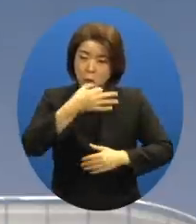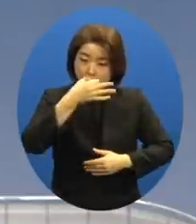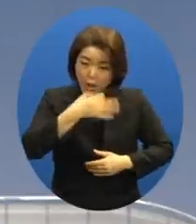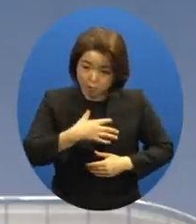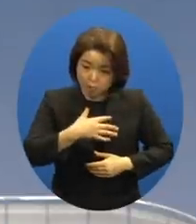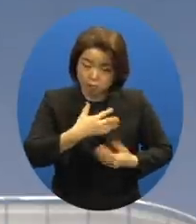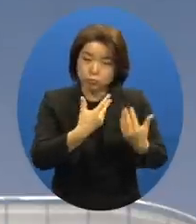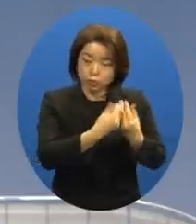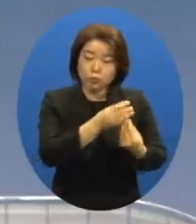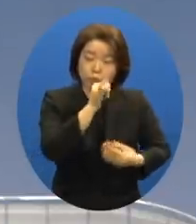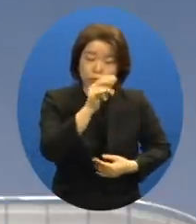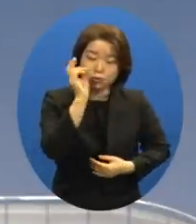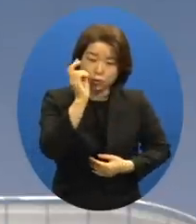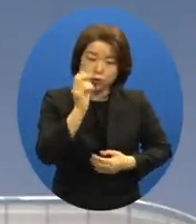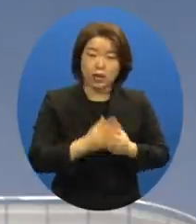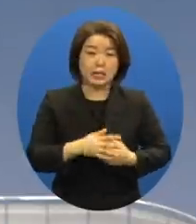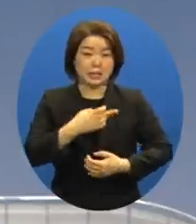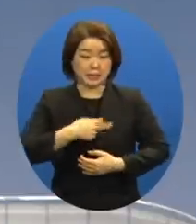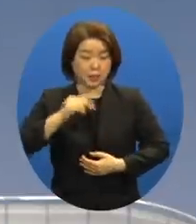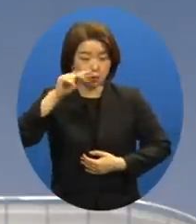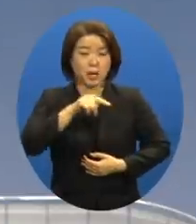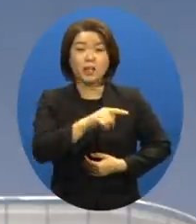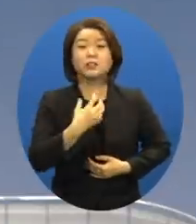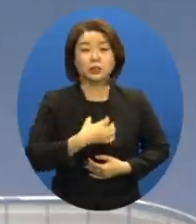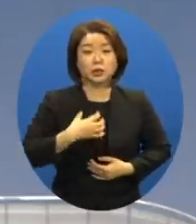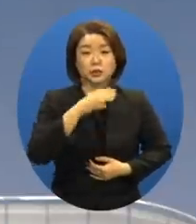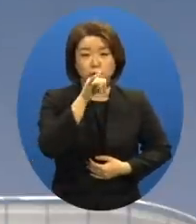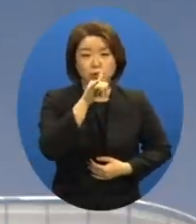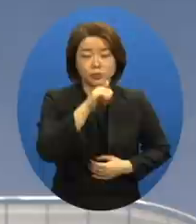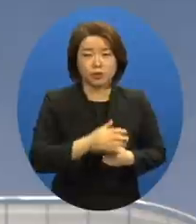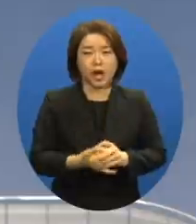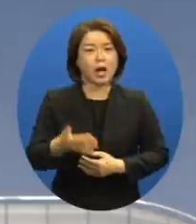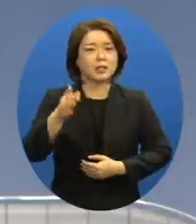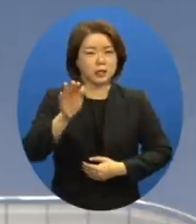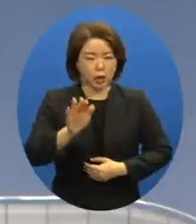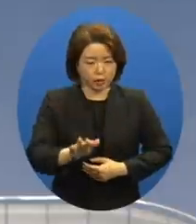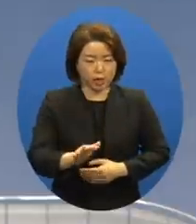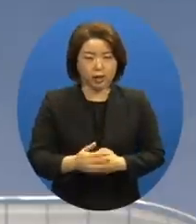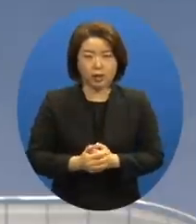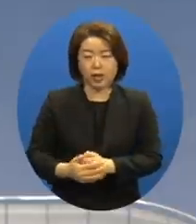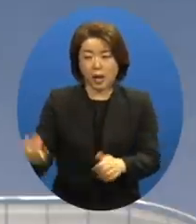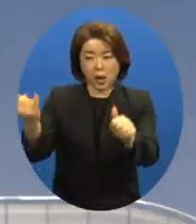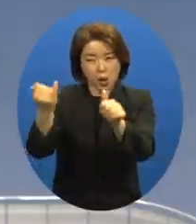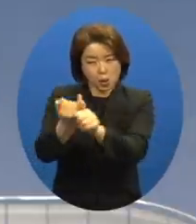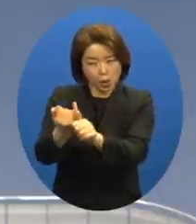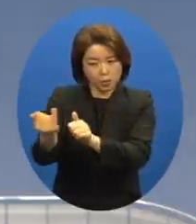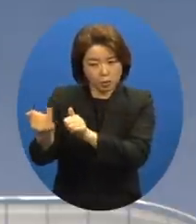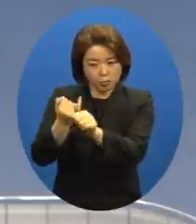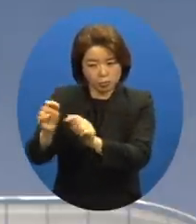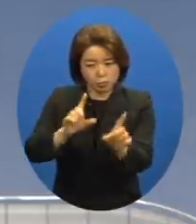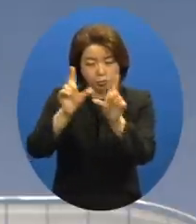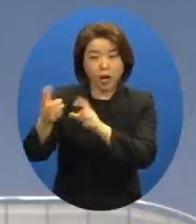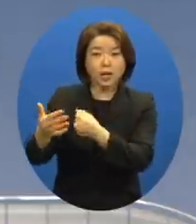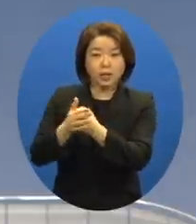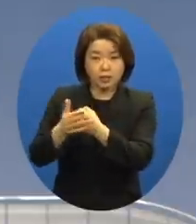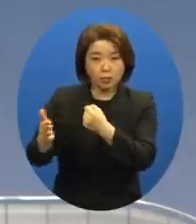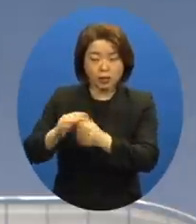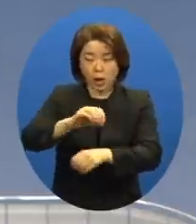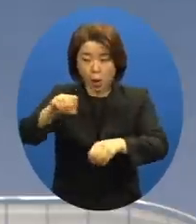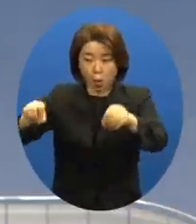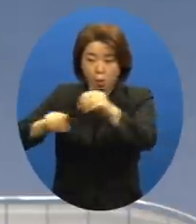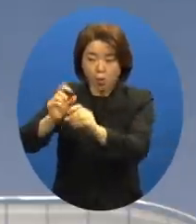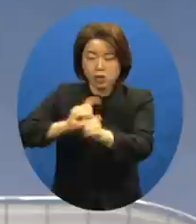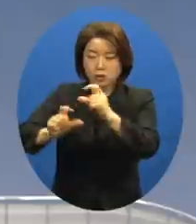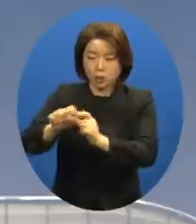경우도 있습니다 사도 바울이 그 것을 걱정하는 거죠 그러나 결혼 에서 부부로 살기 때문에 오히려 더